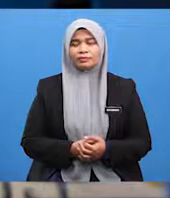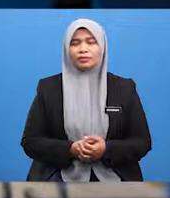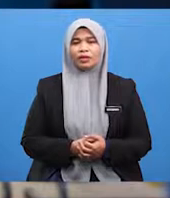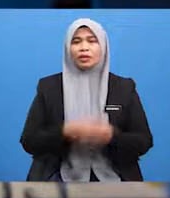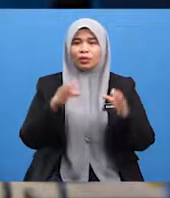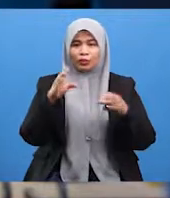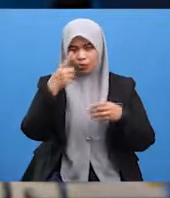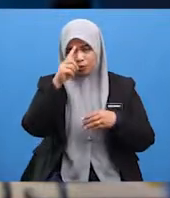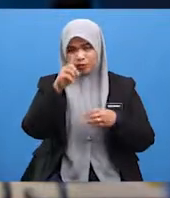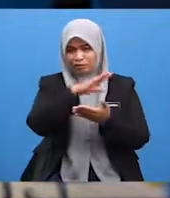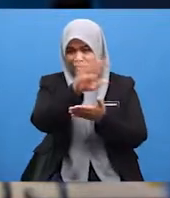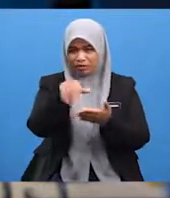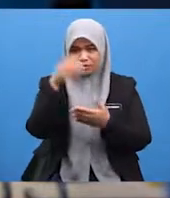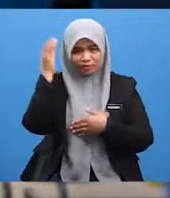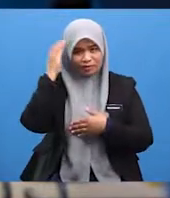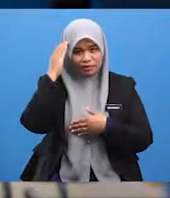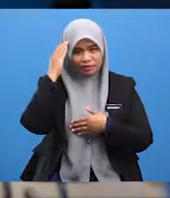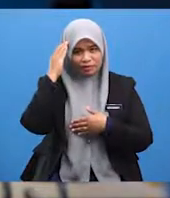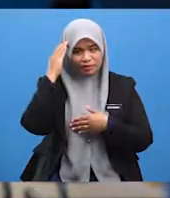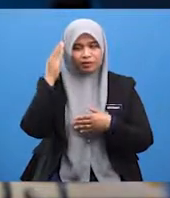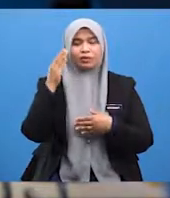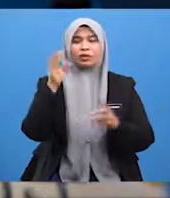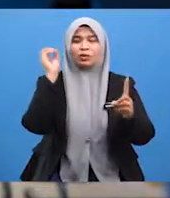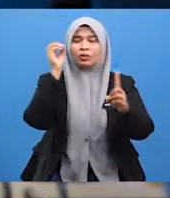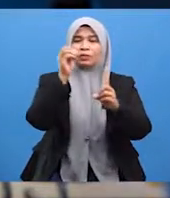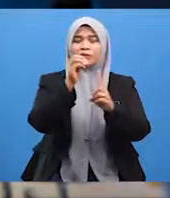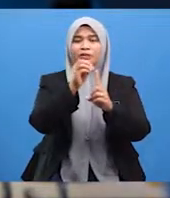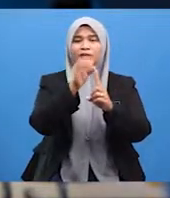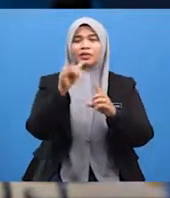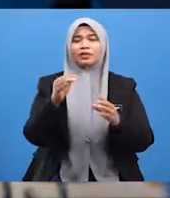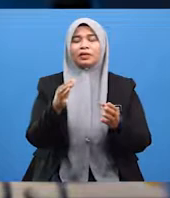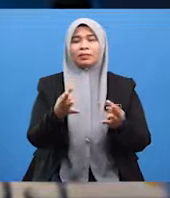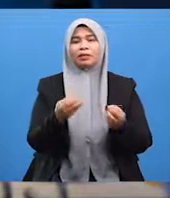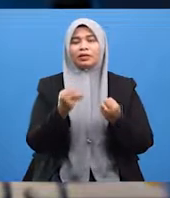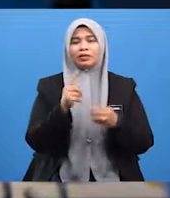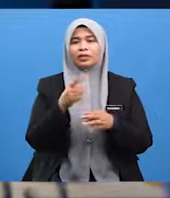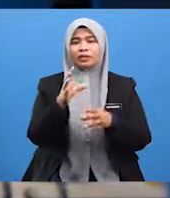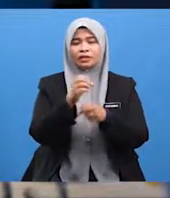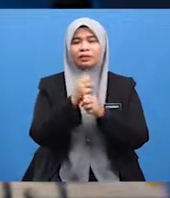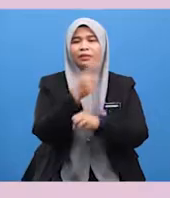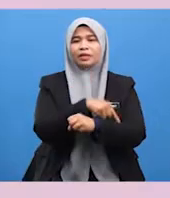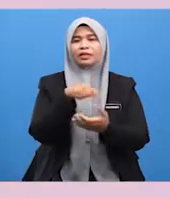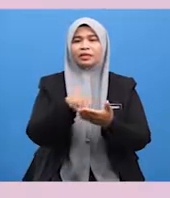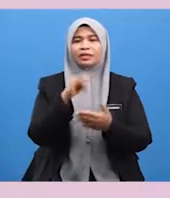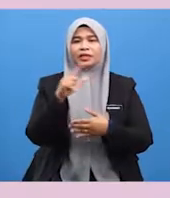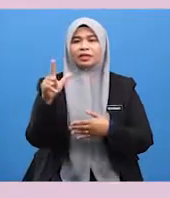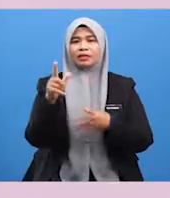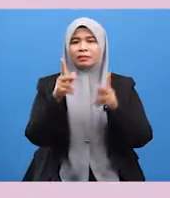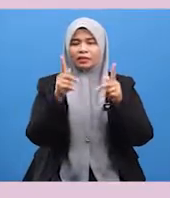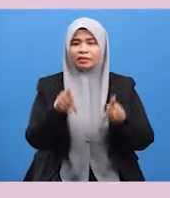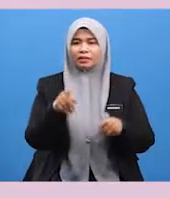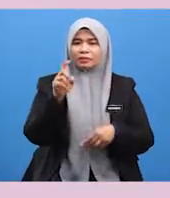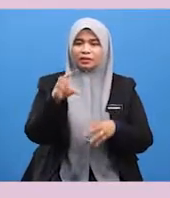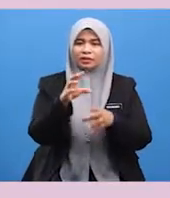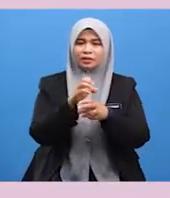Buat pengetahuan semua, hasil pembelajaran yang ingin dicapai pada hari ini ialah pelajar